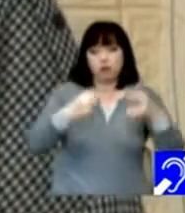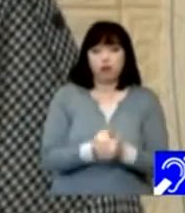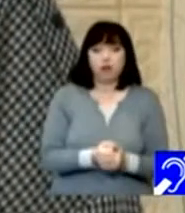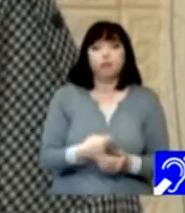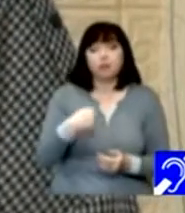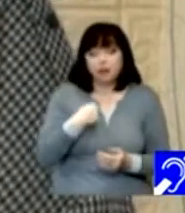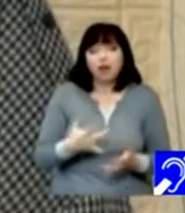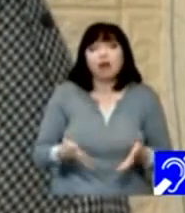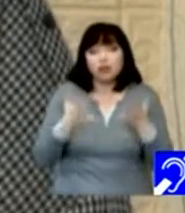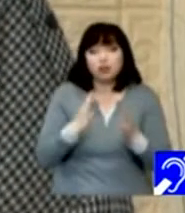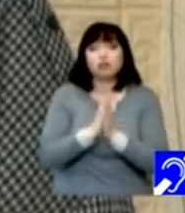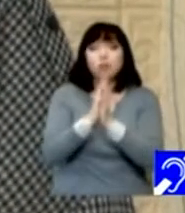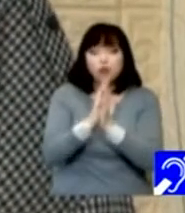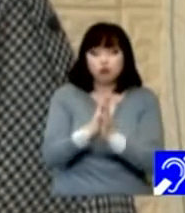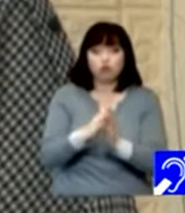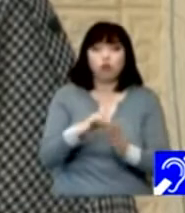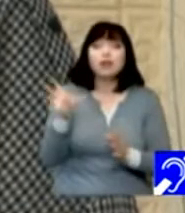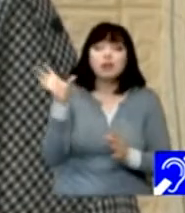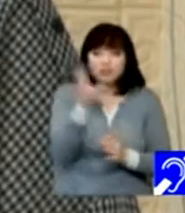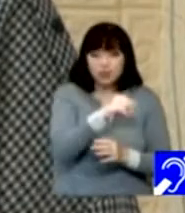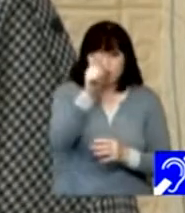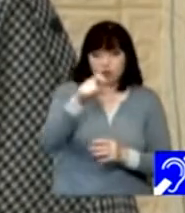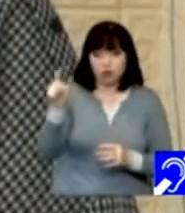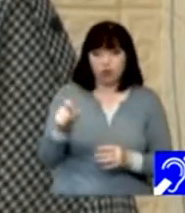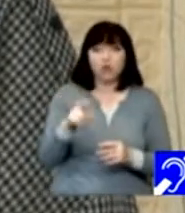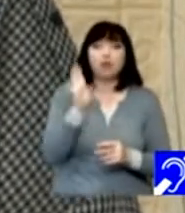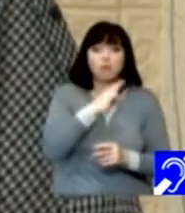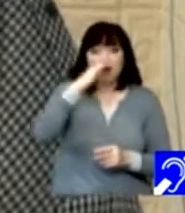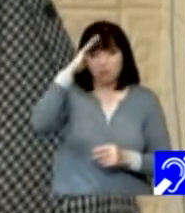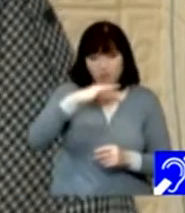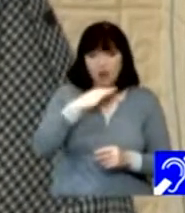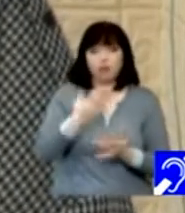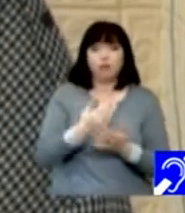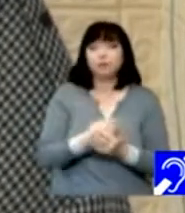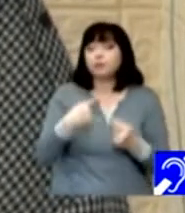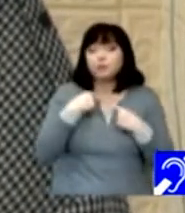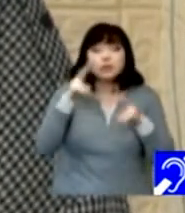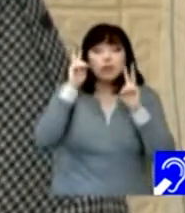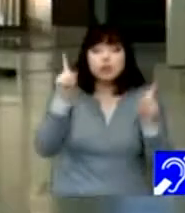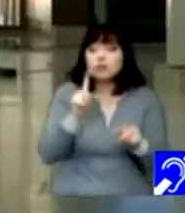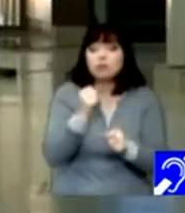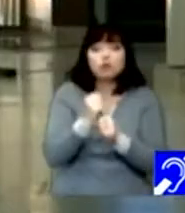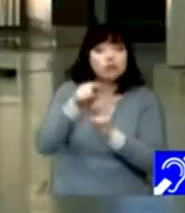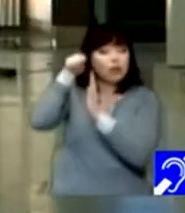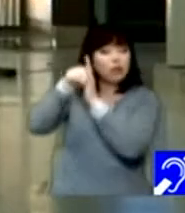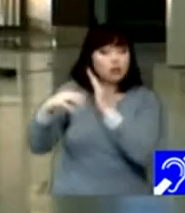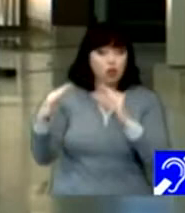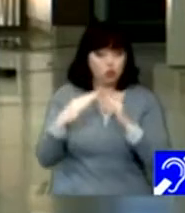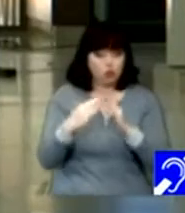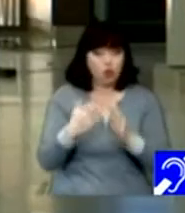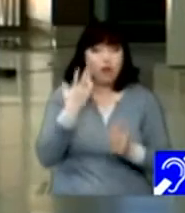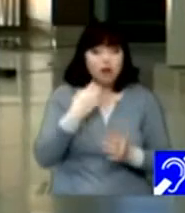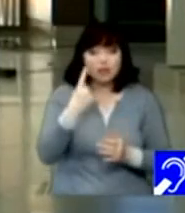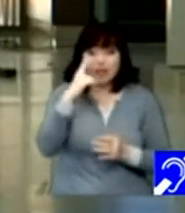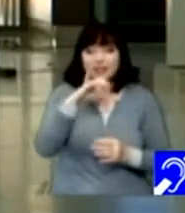că apelez la conștiința tuturor și îndeosebea părinților. Noi nu știm ce se face acasă, în situațiile când unul